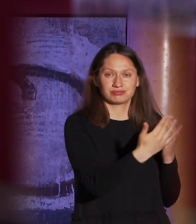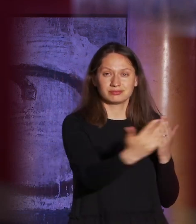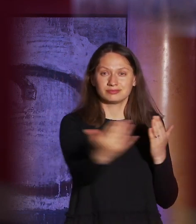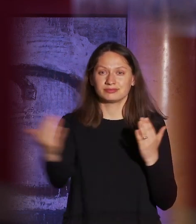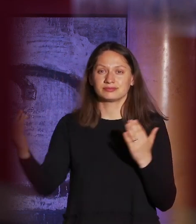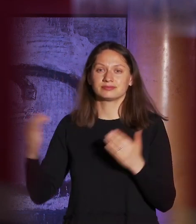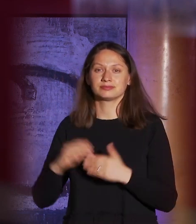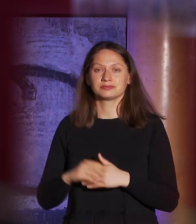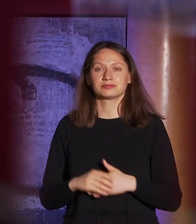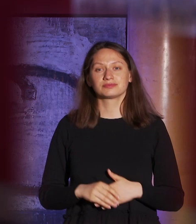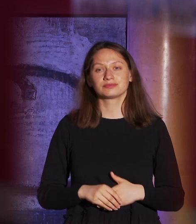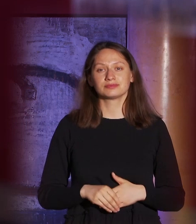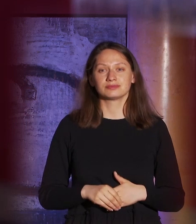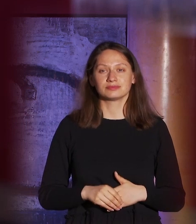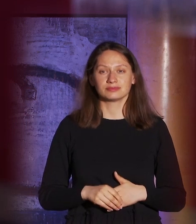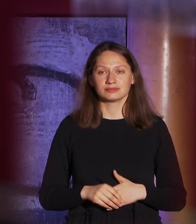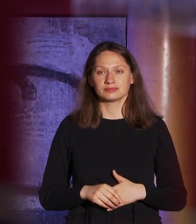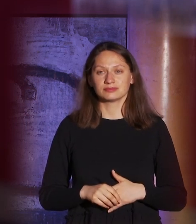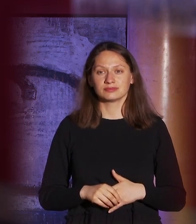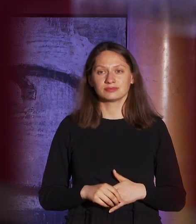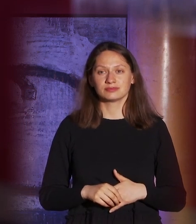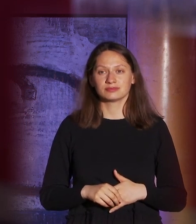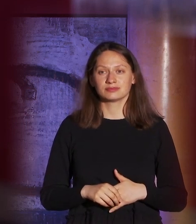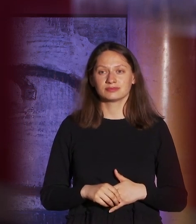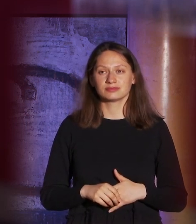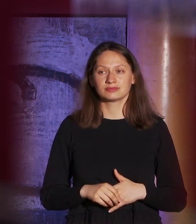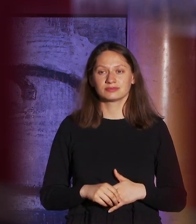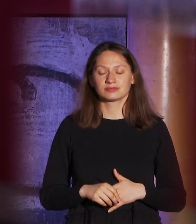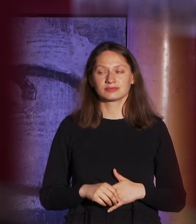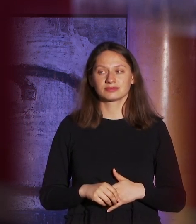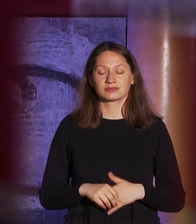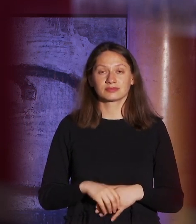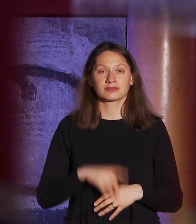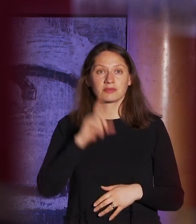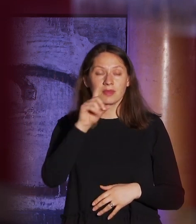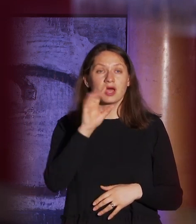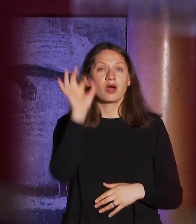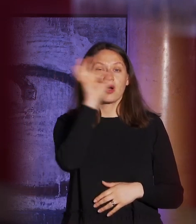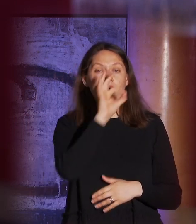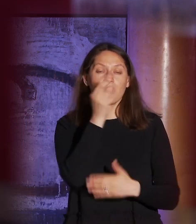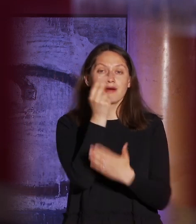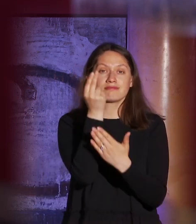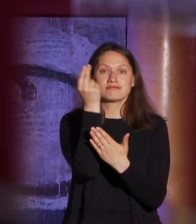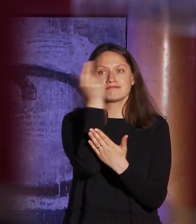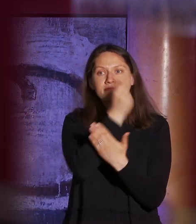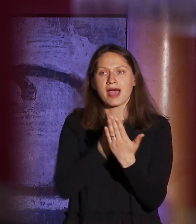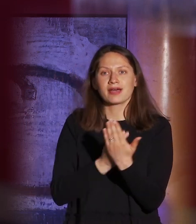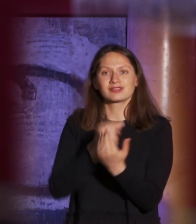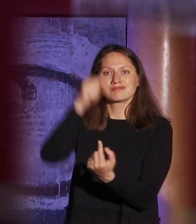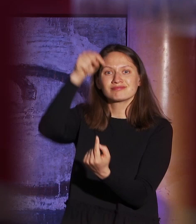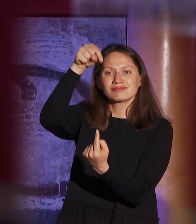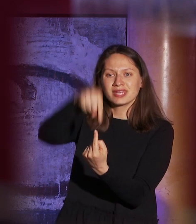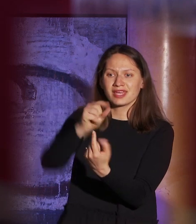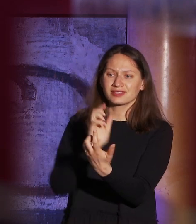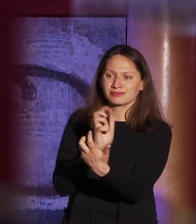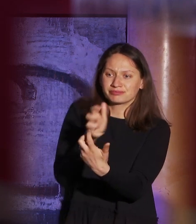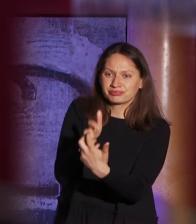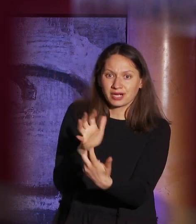Kaip tas menas gali būti prieinamas, va čia apie tai mes turim visi pagalvoti, ar